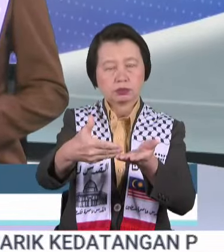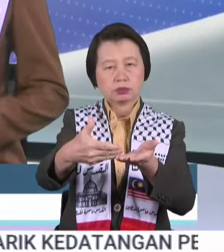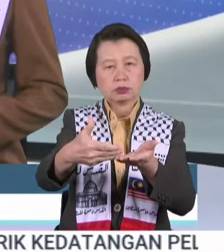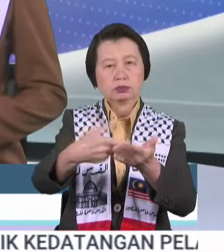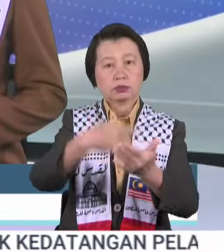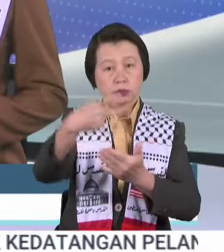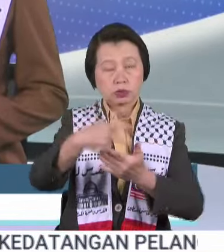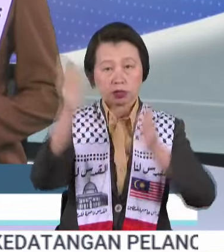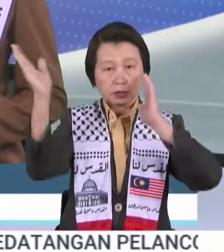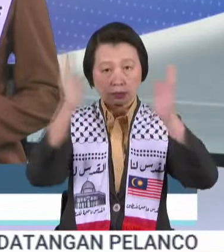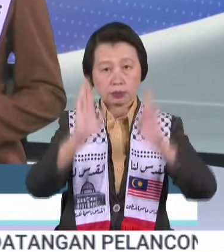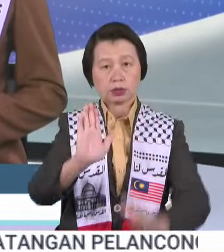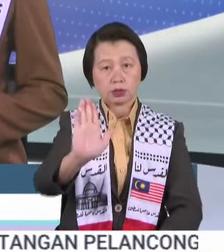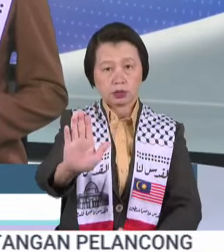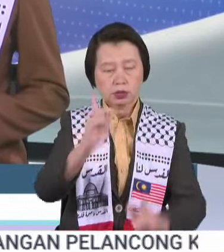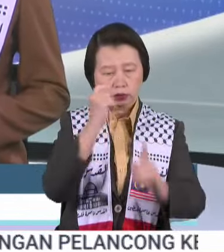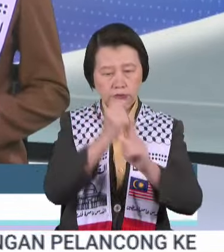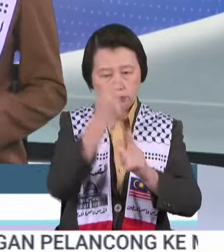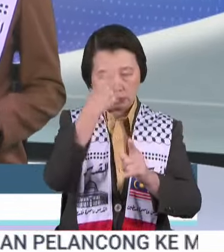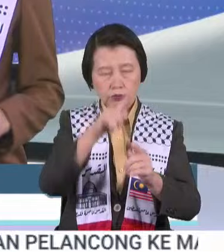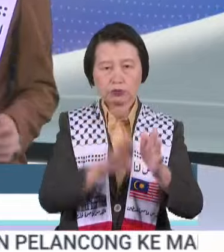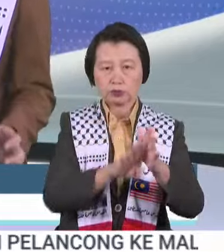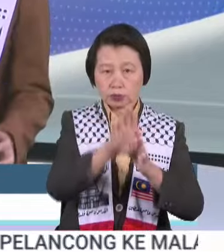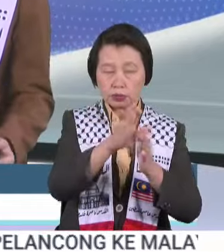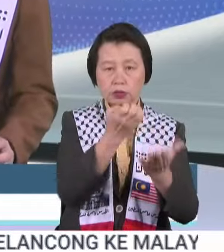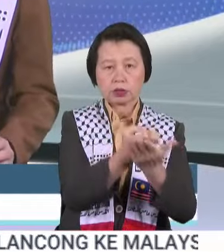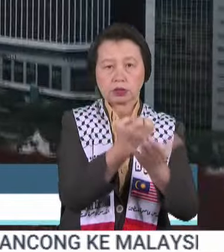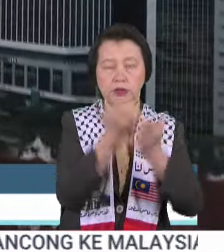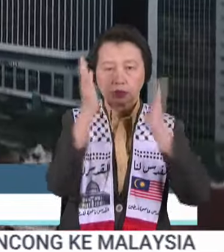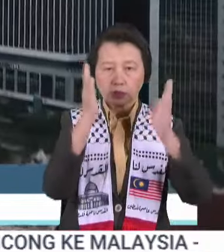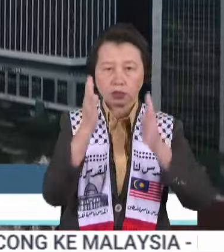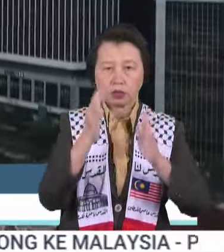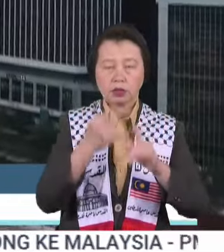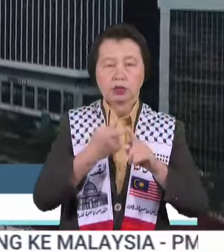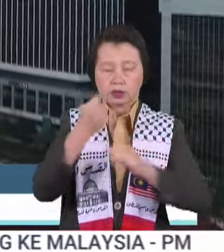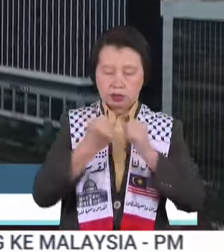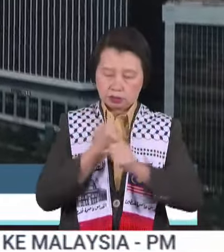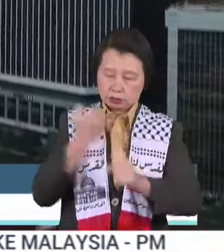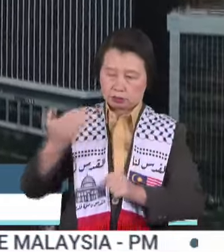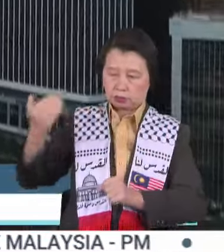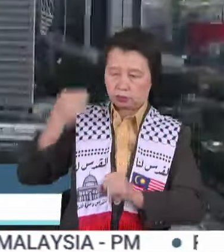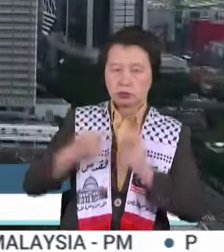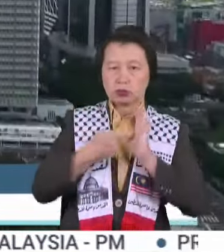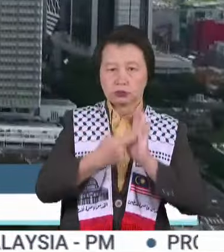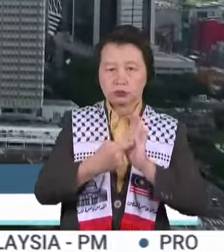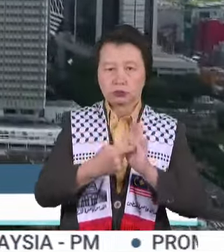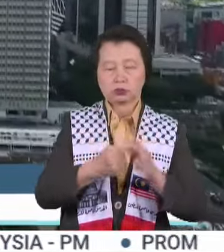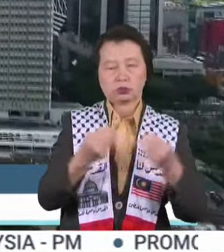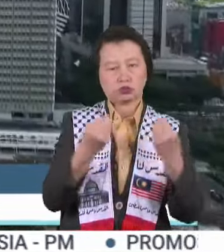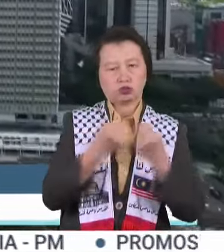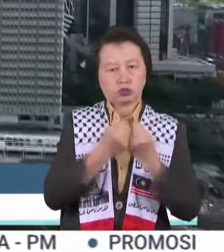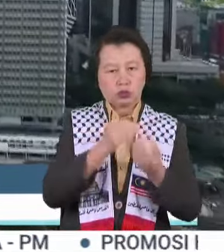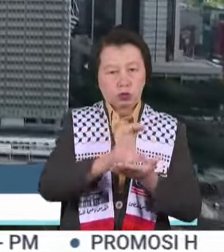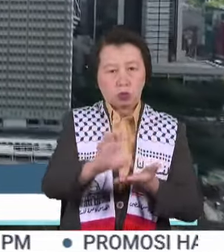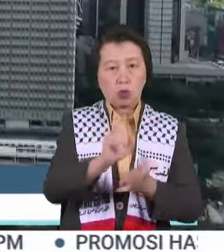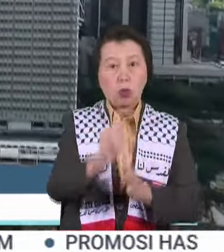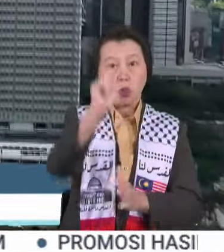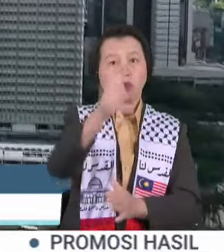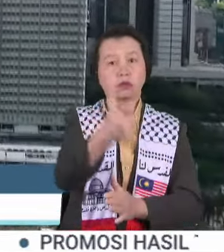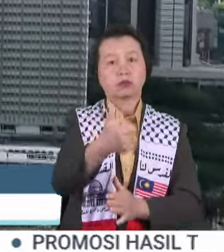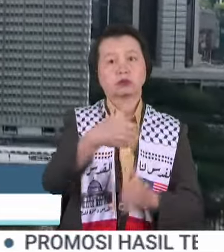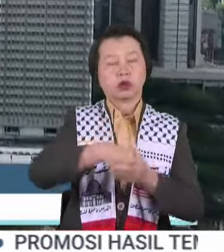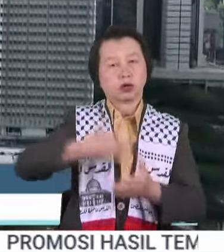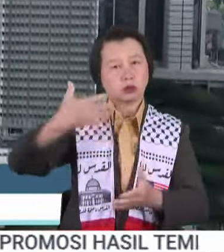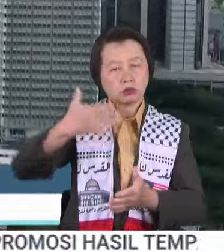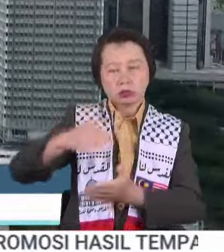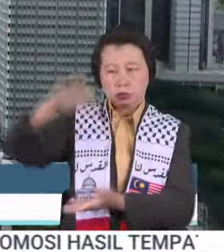Medani yang bertujuan memperkasa ekonomi negara. Hasilnya, tahun lepas negara mencatatkan jumlah pelaburan tertinggi dalam sejarah